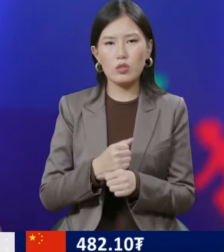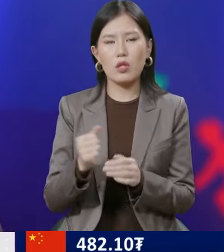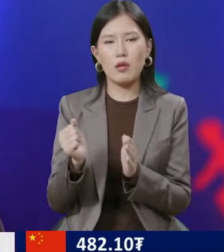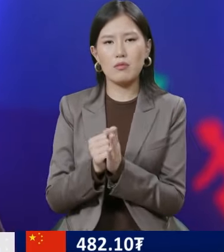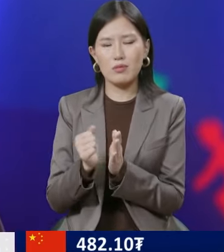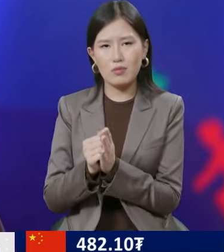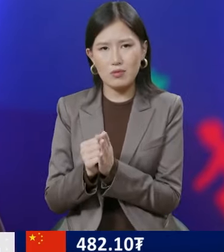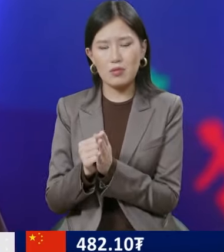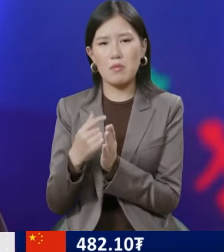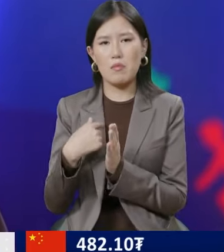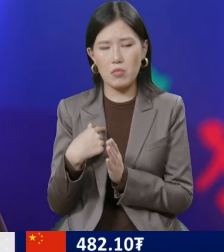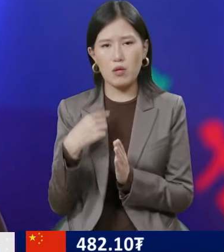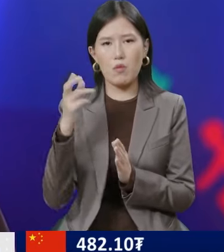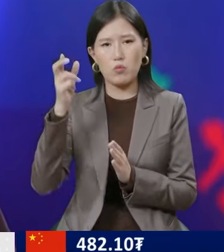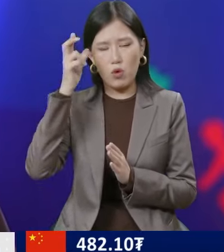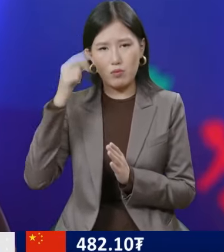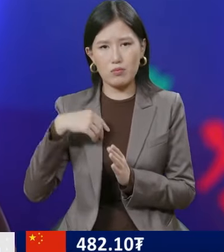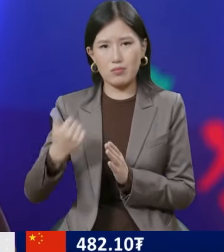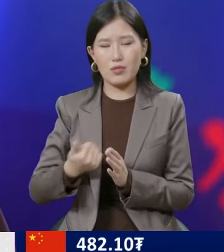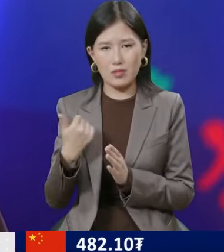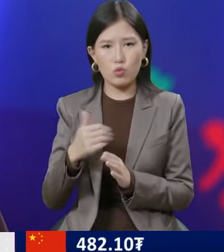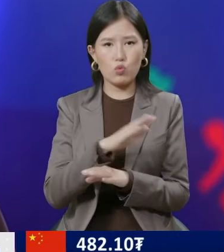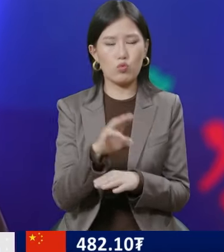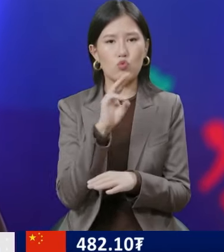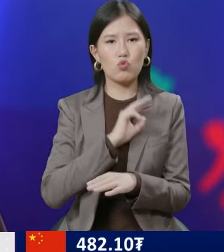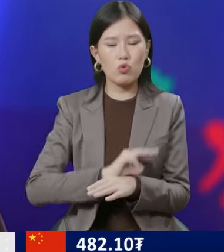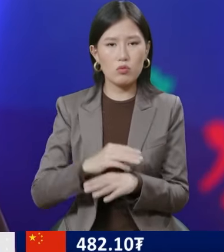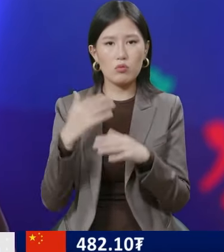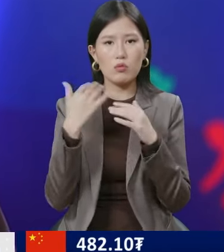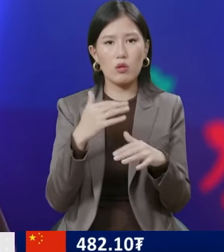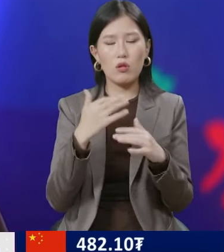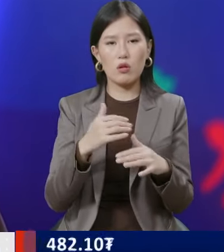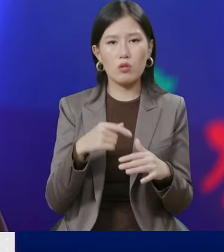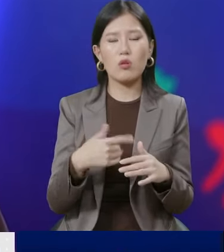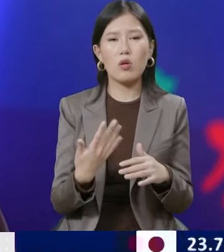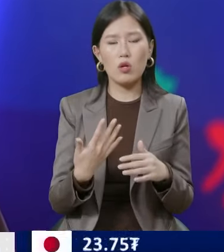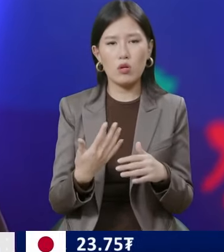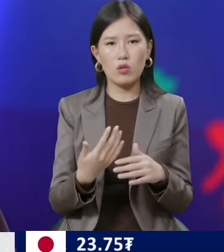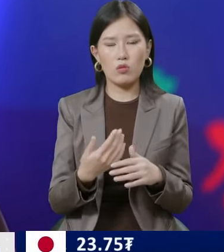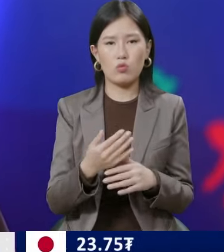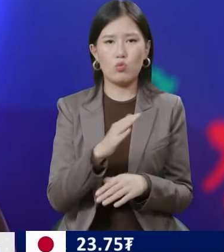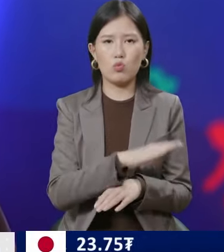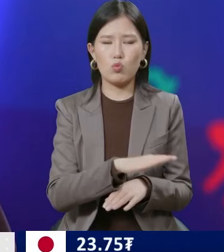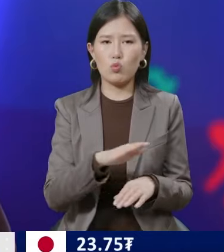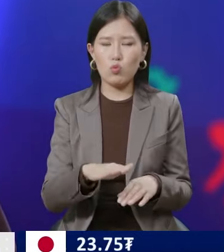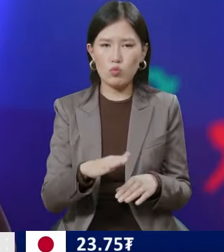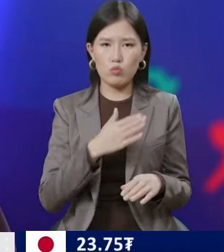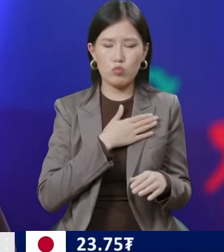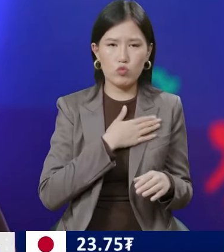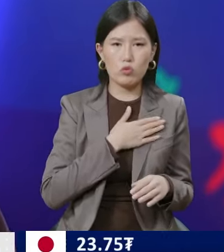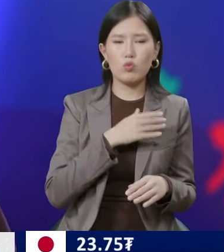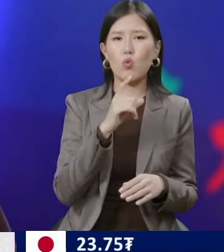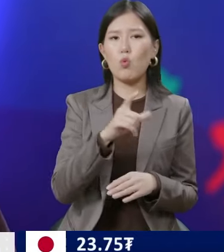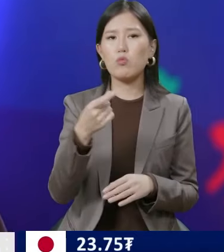усралд хүүхдэн зориулж ингэж ажиллана гэдэг чинь бас л үр хүүхдээ төмний хүүхдийг